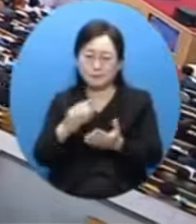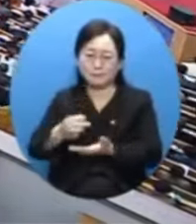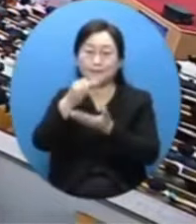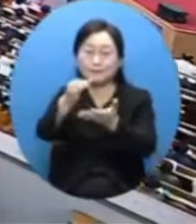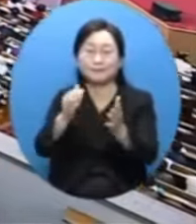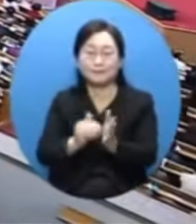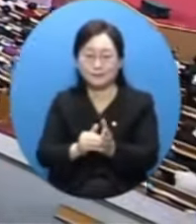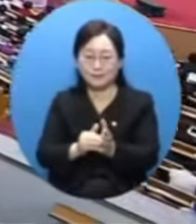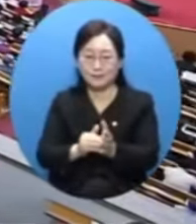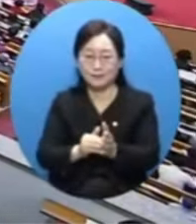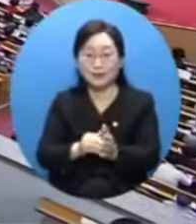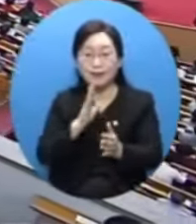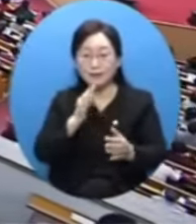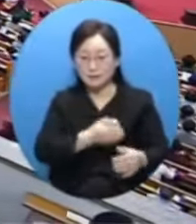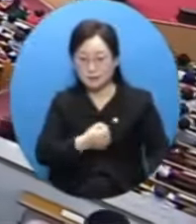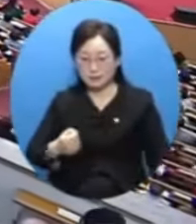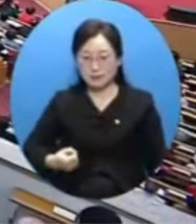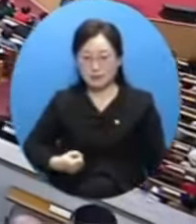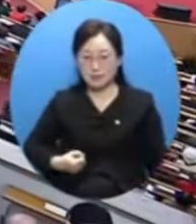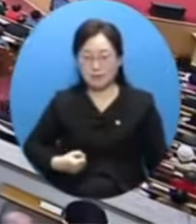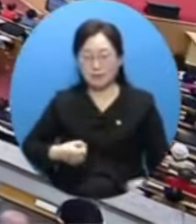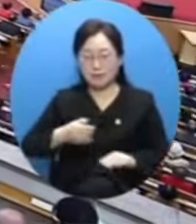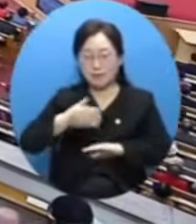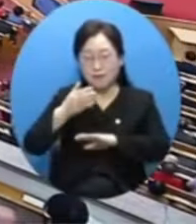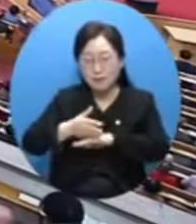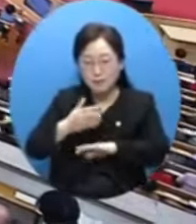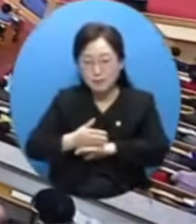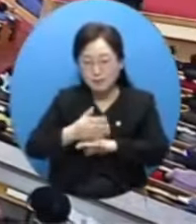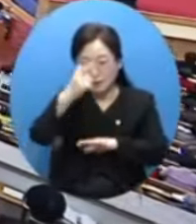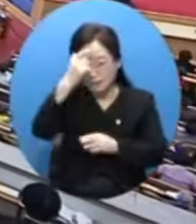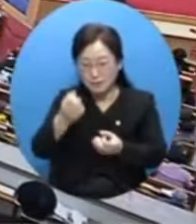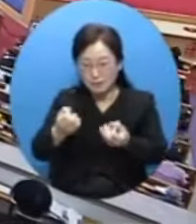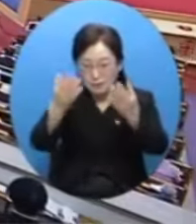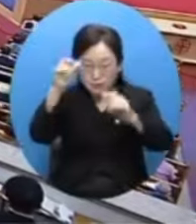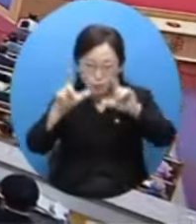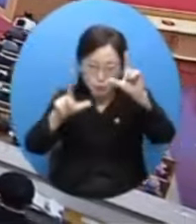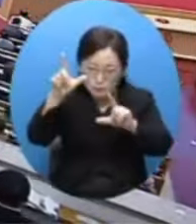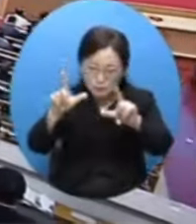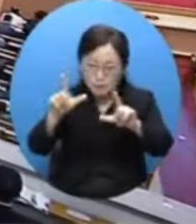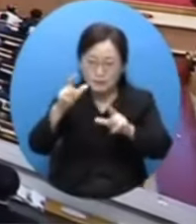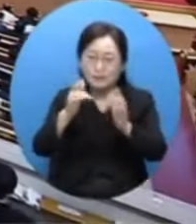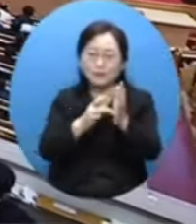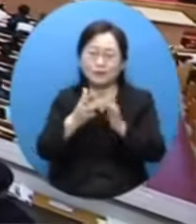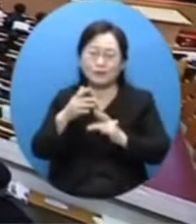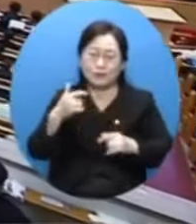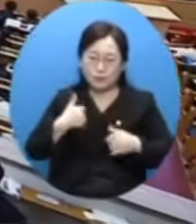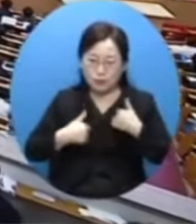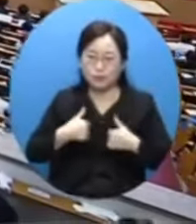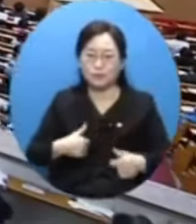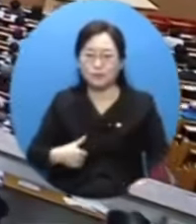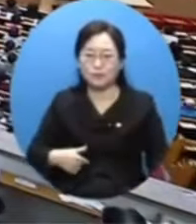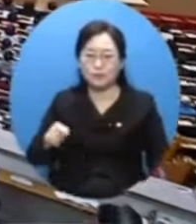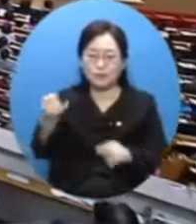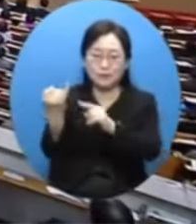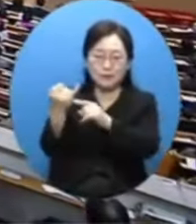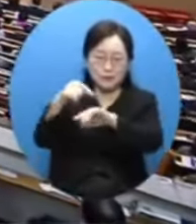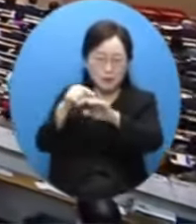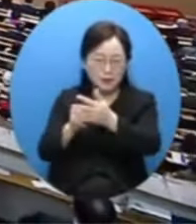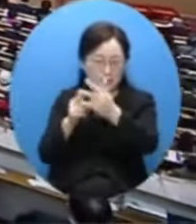것입니다. 이것은 희생의 제사 감사의 제사를 우리 주님이 기뻐 받으시는 것입니다. 주님이 그 마음을 보시고